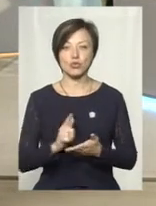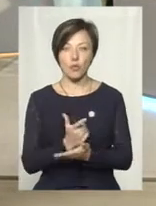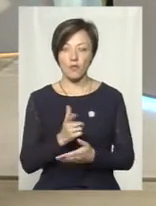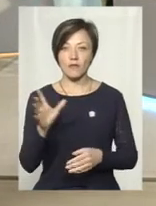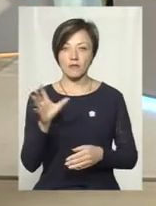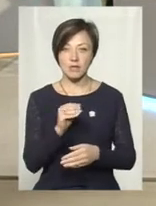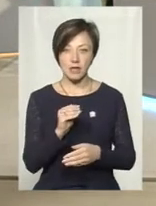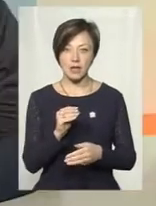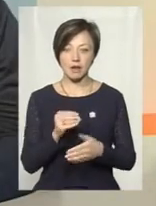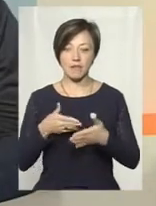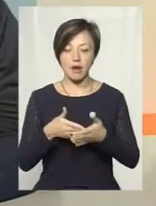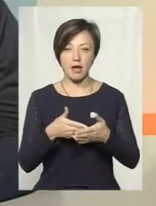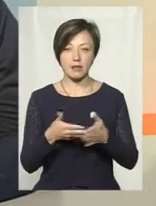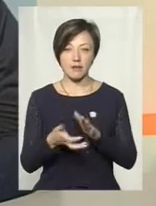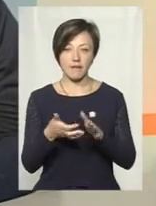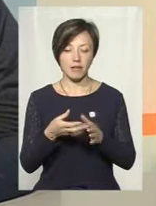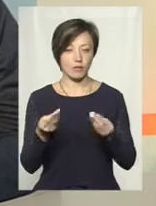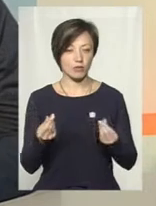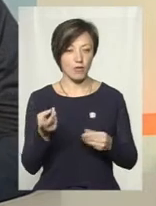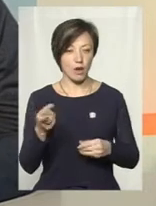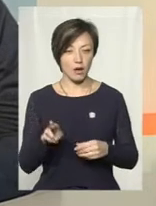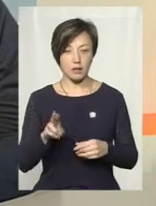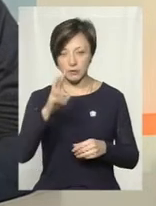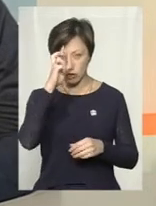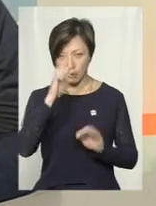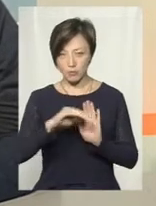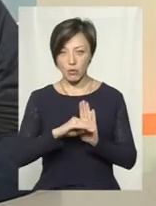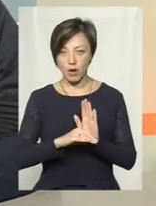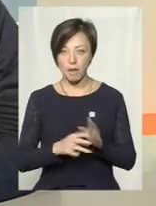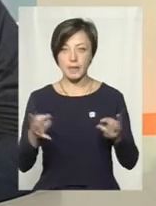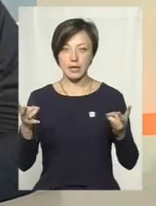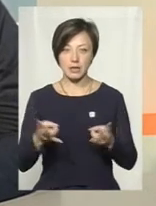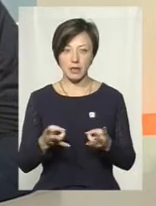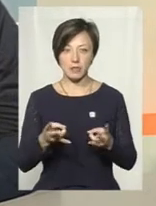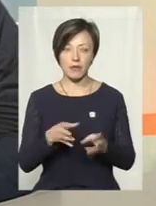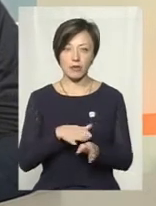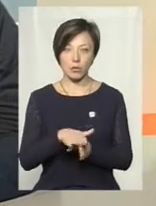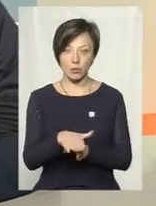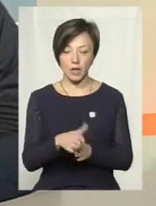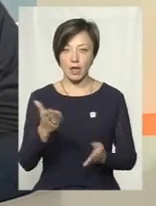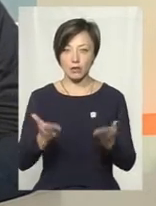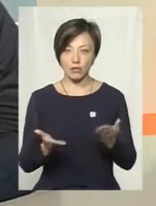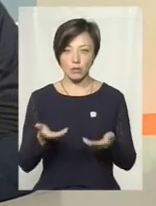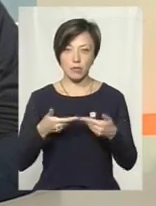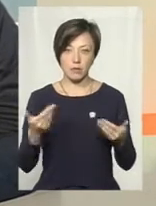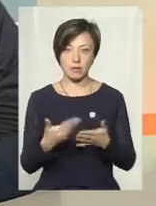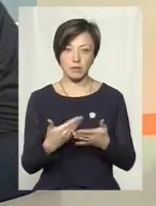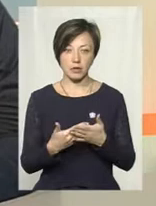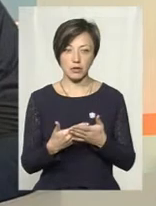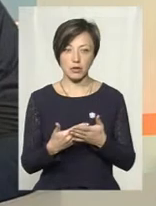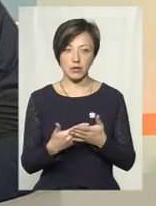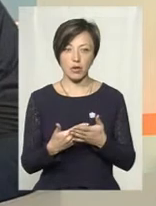все вкладається в фінансування і в державні програми, які треба робити. Якщо ми робимо станом